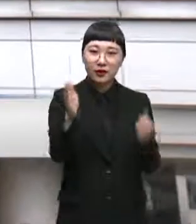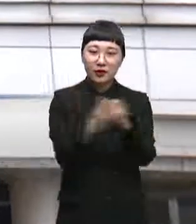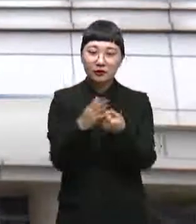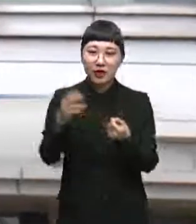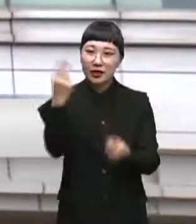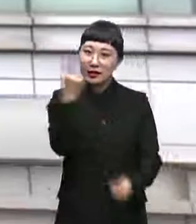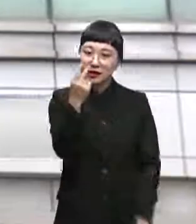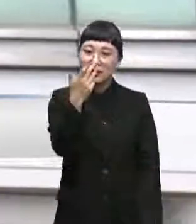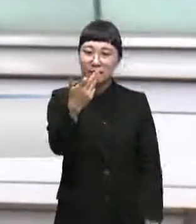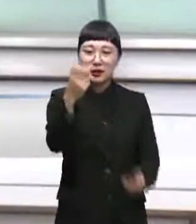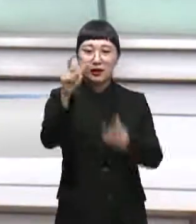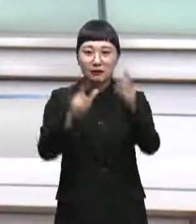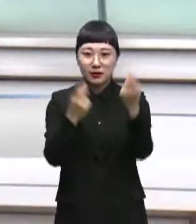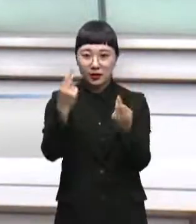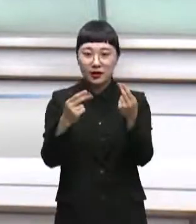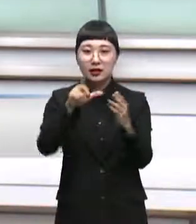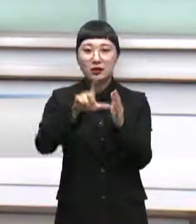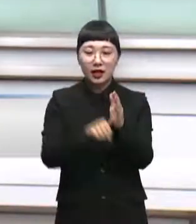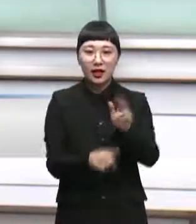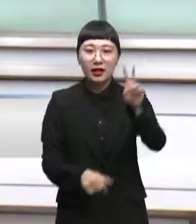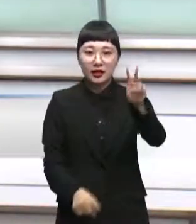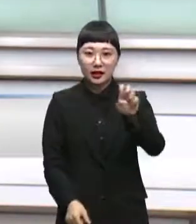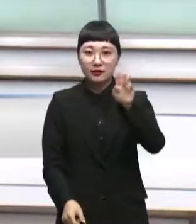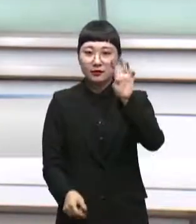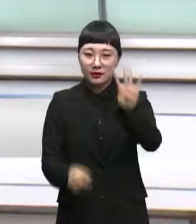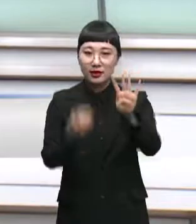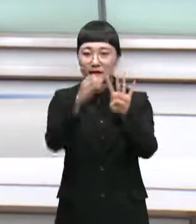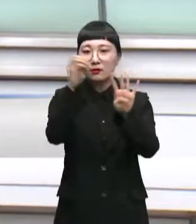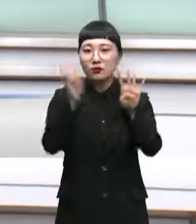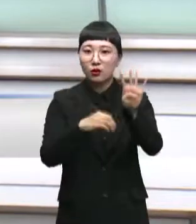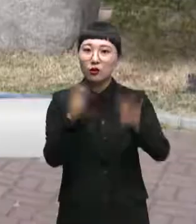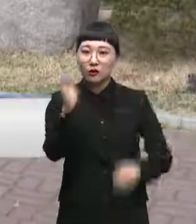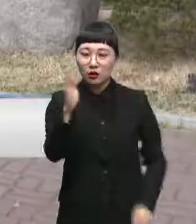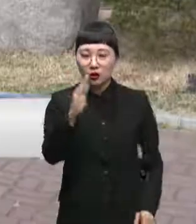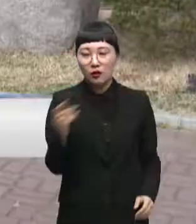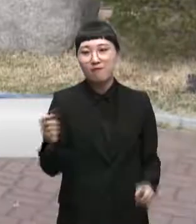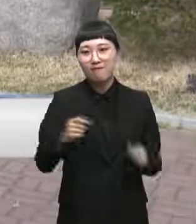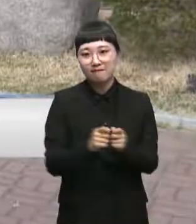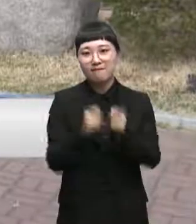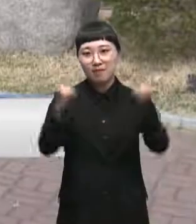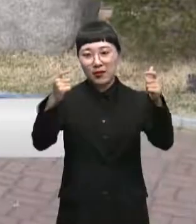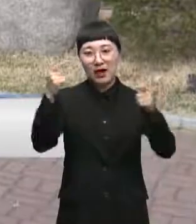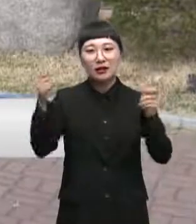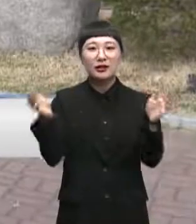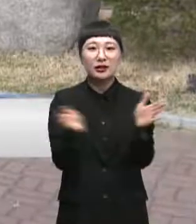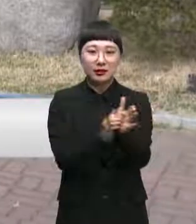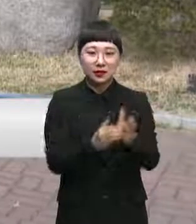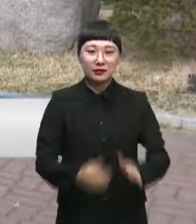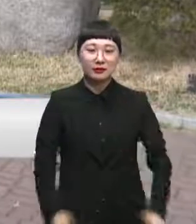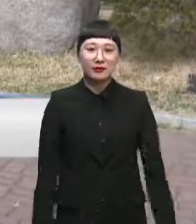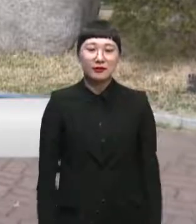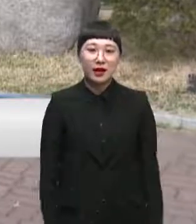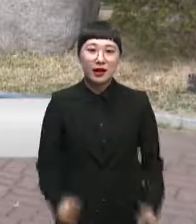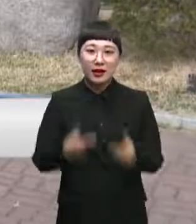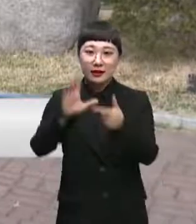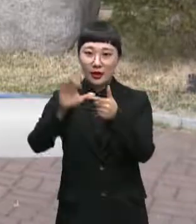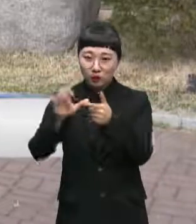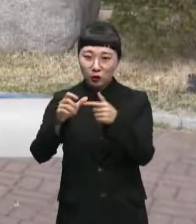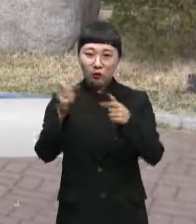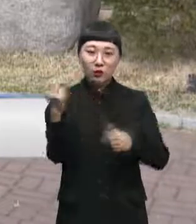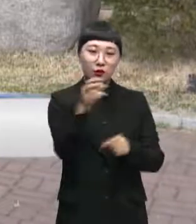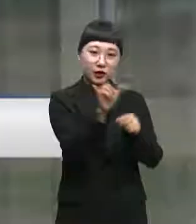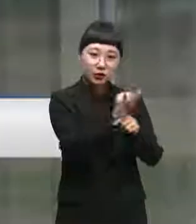기간 6만 9,066톤보다 24.6% 증가한 것으로 파악됐습니다. 남동구와